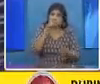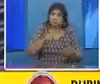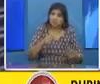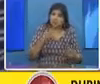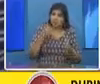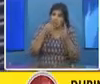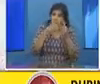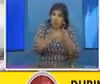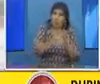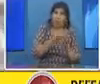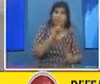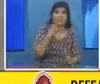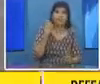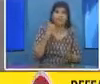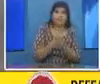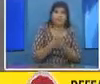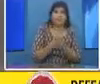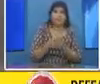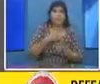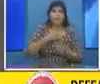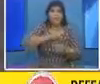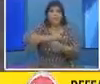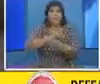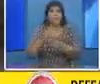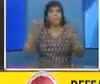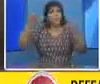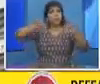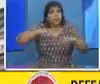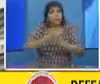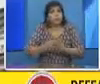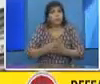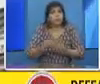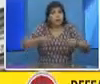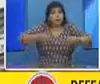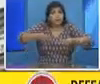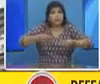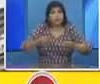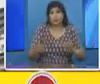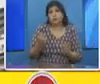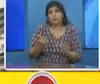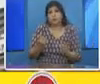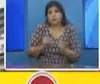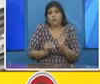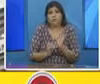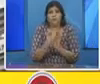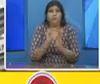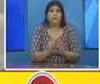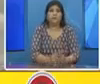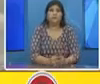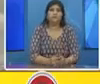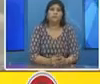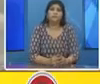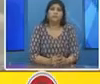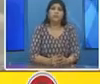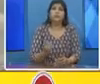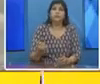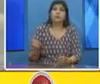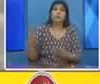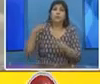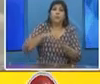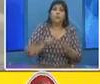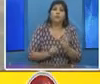फोकस करना है। कोरोना को हराना और अर्थव्यवस्था को मजबूत बनाना, उसे